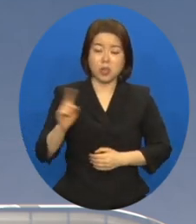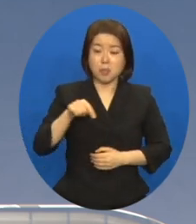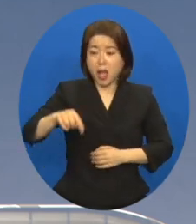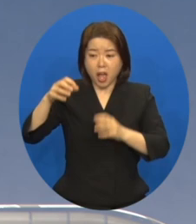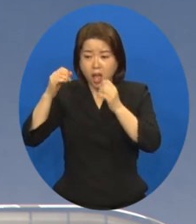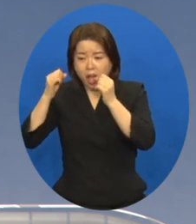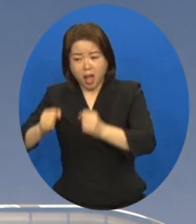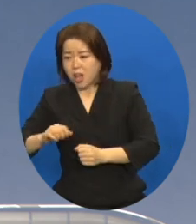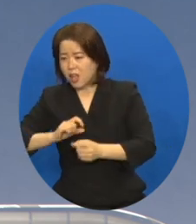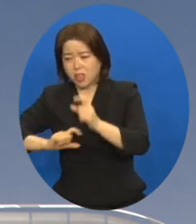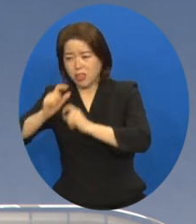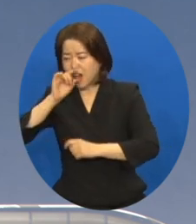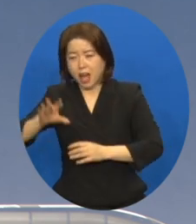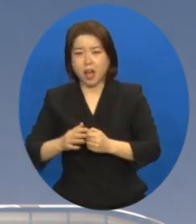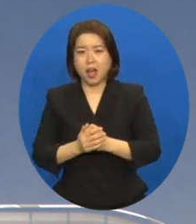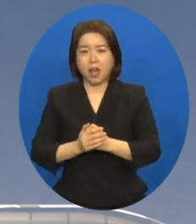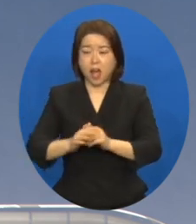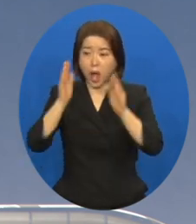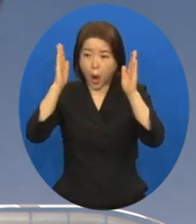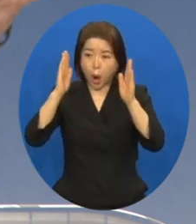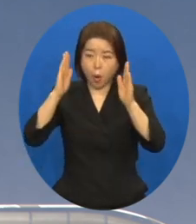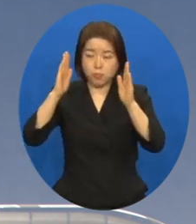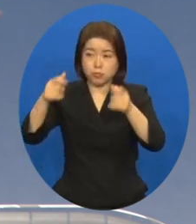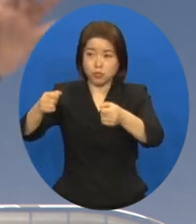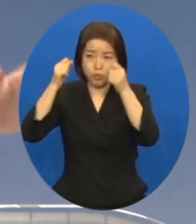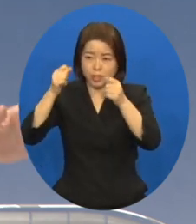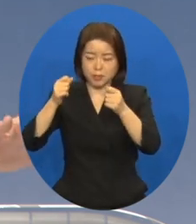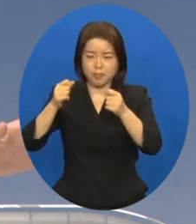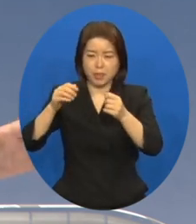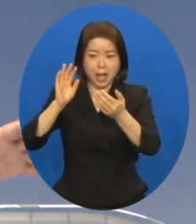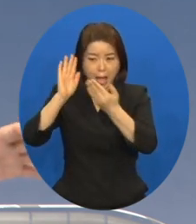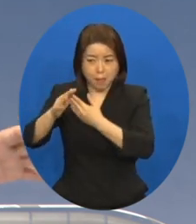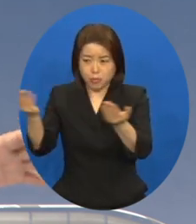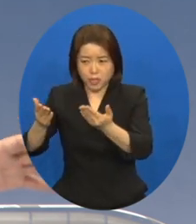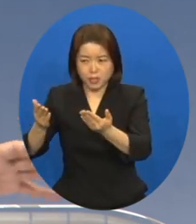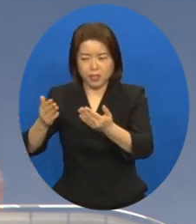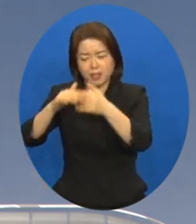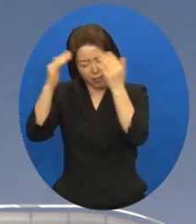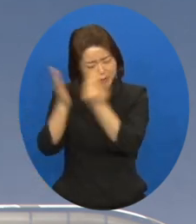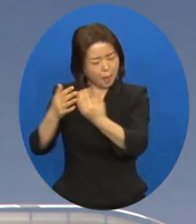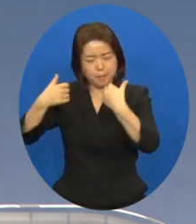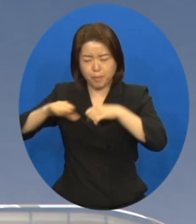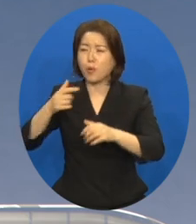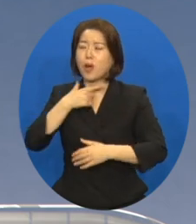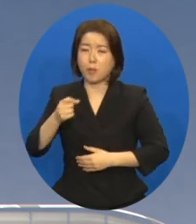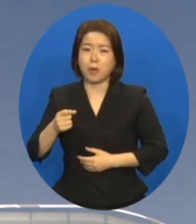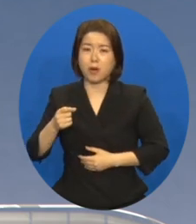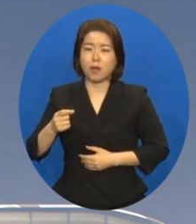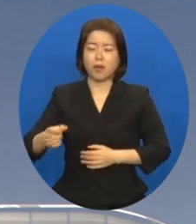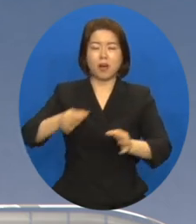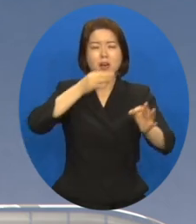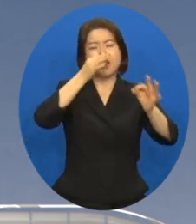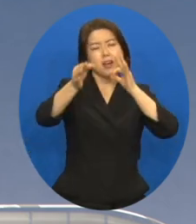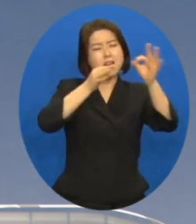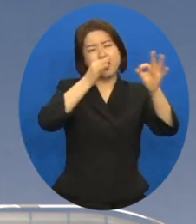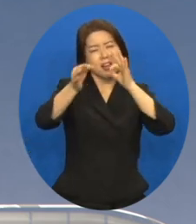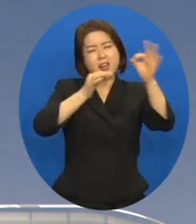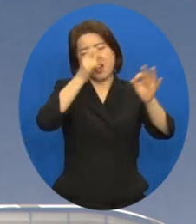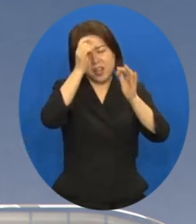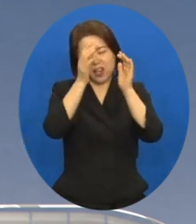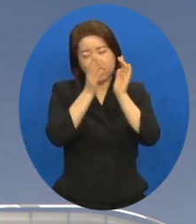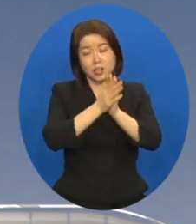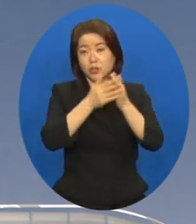있을 수가 없어요. 학위도 앞으로 진로도 다 포기해. 아, 그렇게 막 통곡을 하고 소리소리